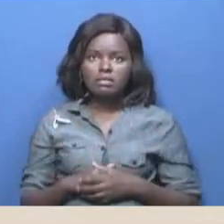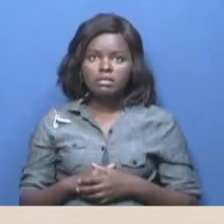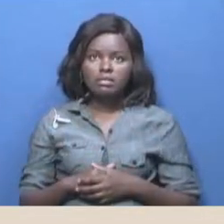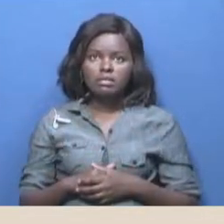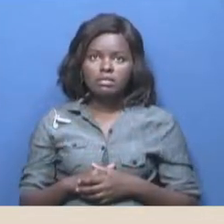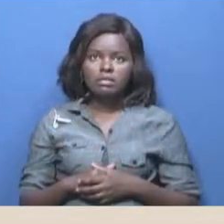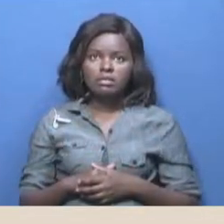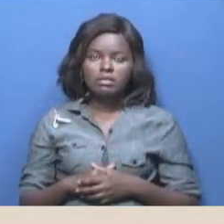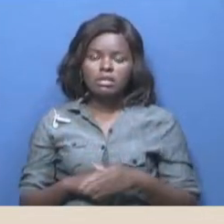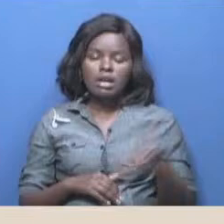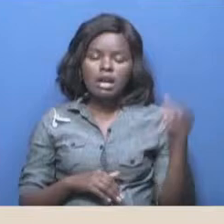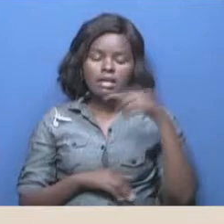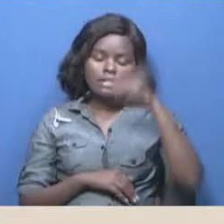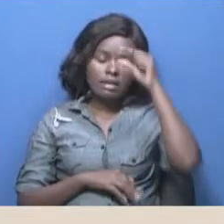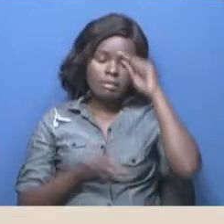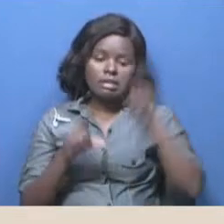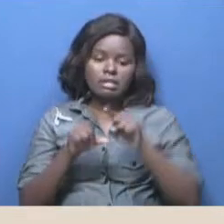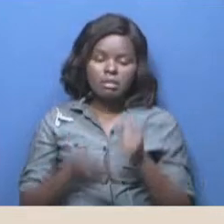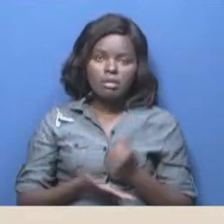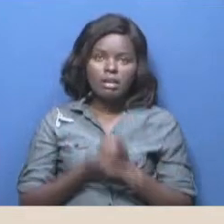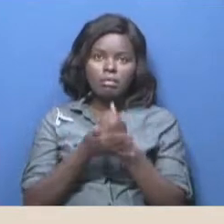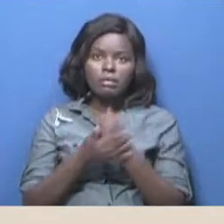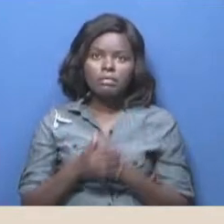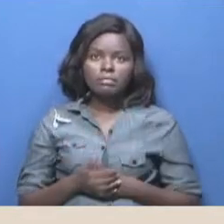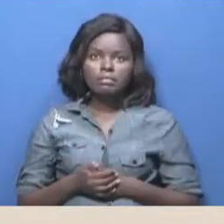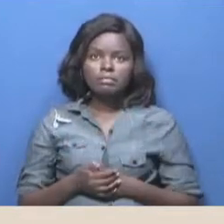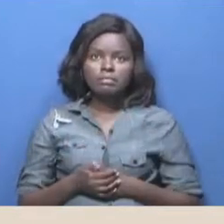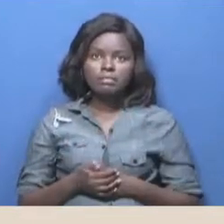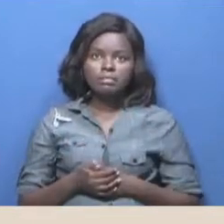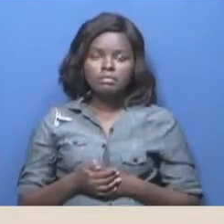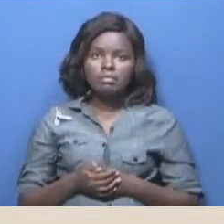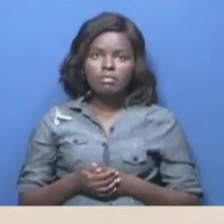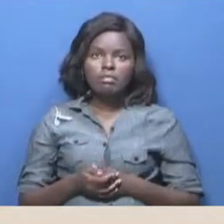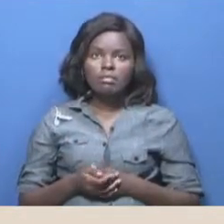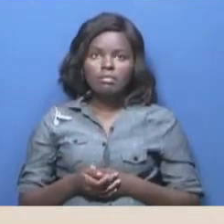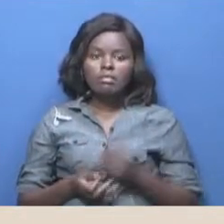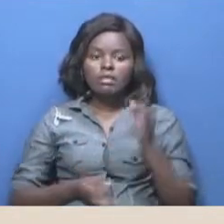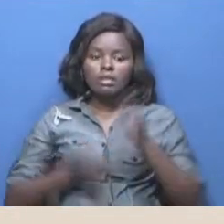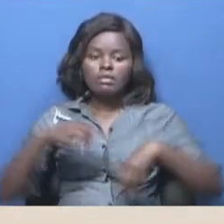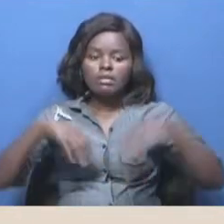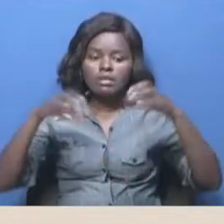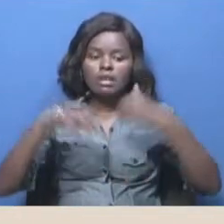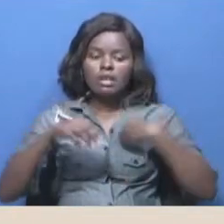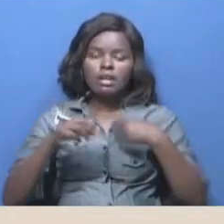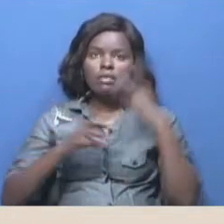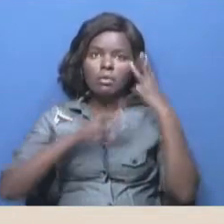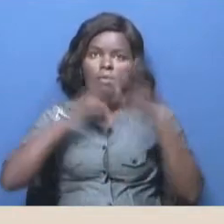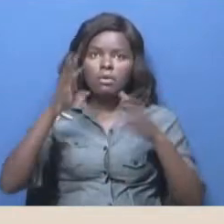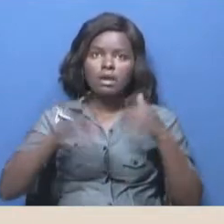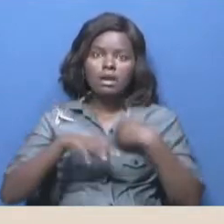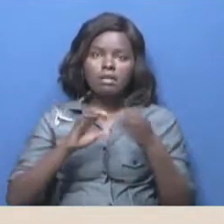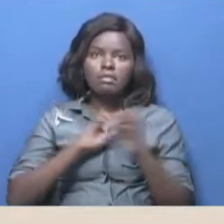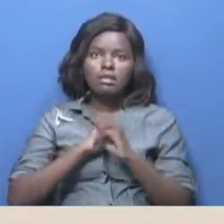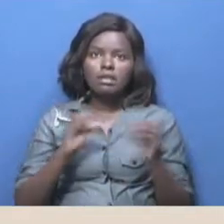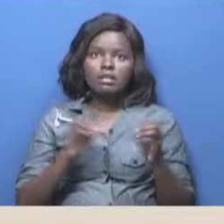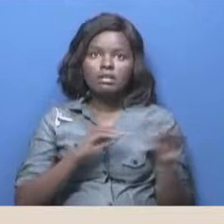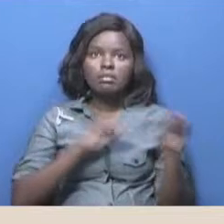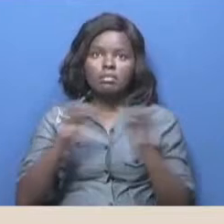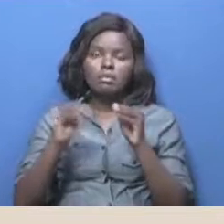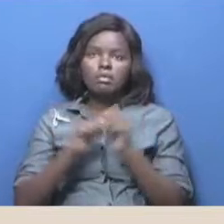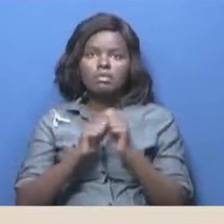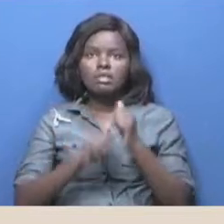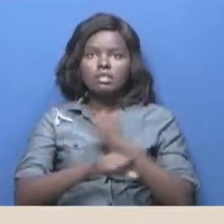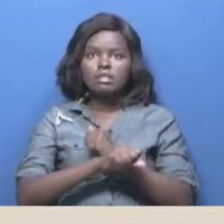tunaomba serikali vile imetusaidia. Naona ikifika mvua ikikuja hatutakuwa na wasiwasi, tutakuwa tunafuka na usalama.